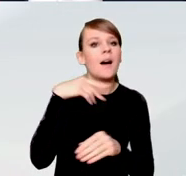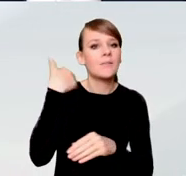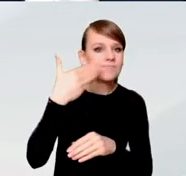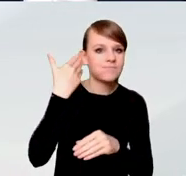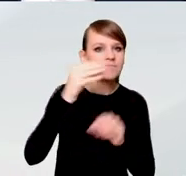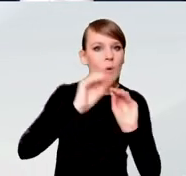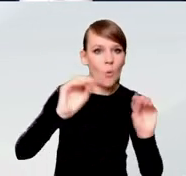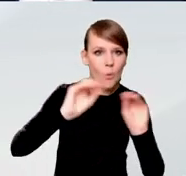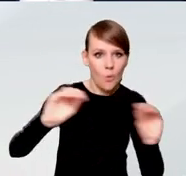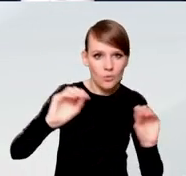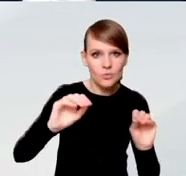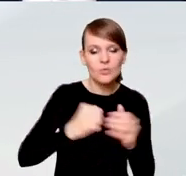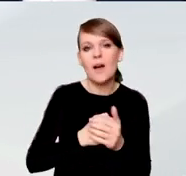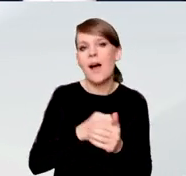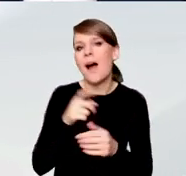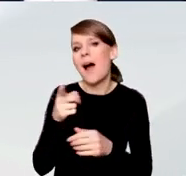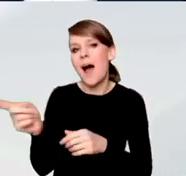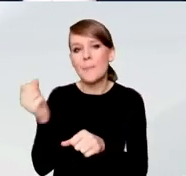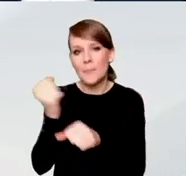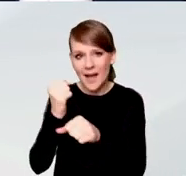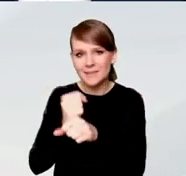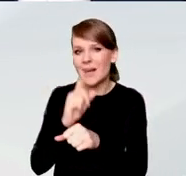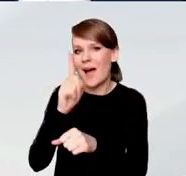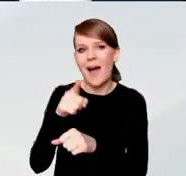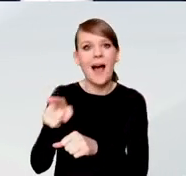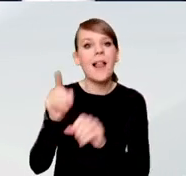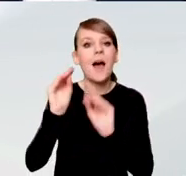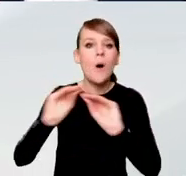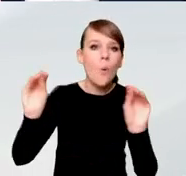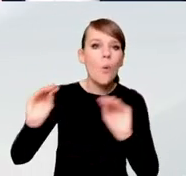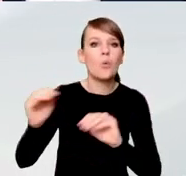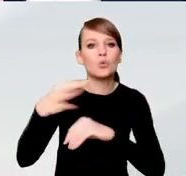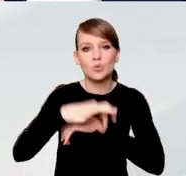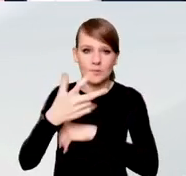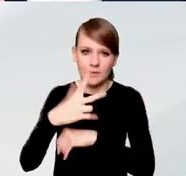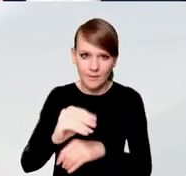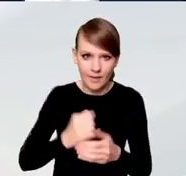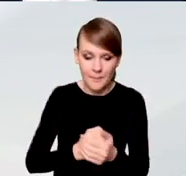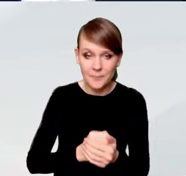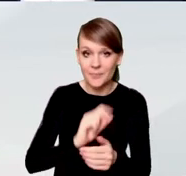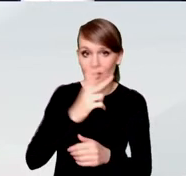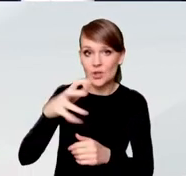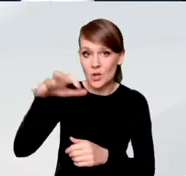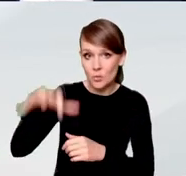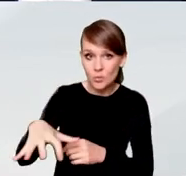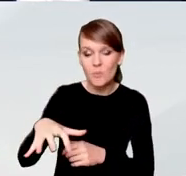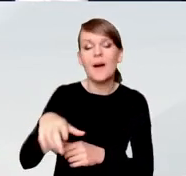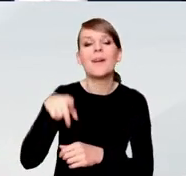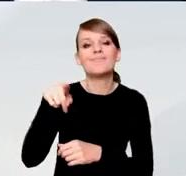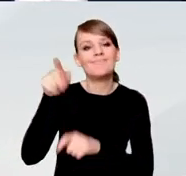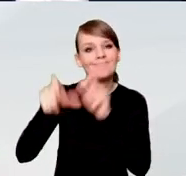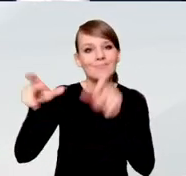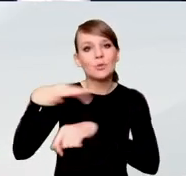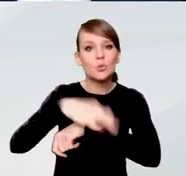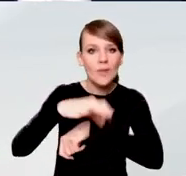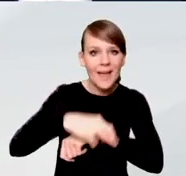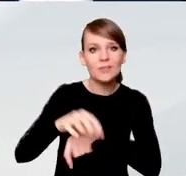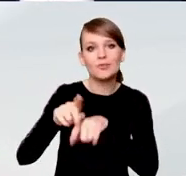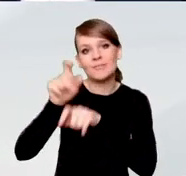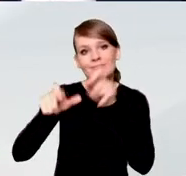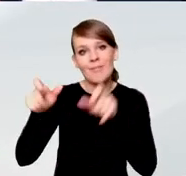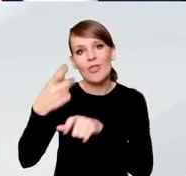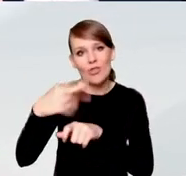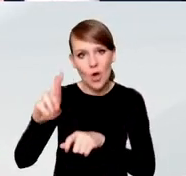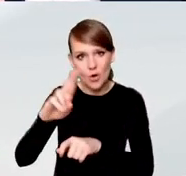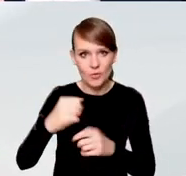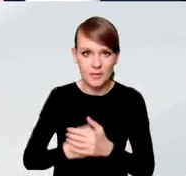niebędących nauczycielami akademickimi. Trzecią grupę stanowili studenci i doktoranci. Badanie skierowane było do